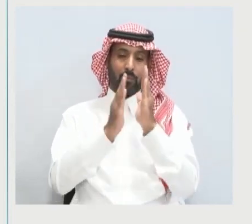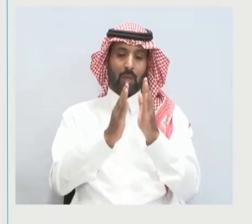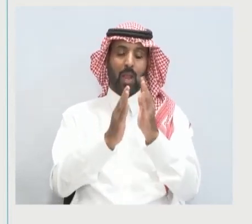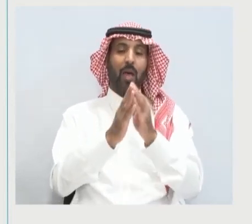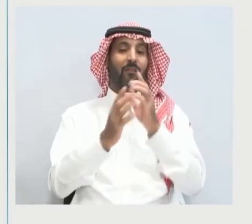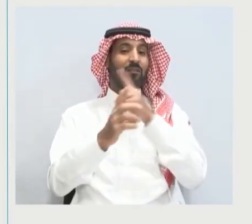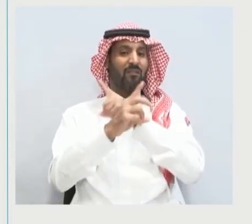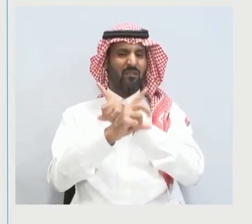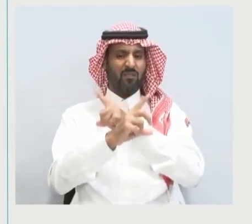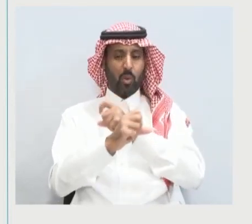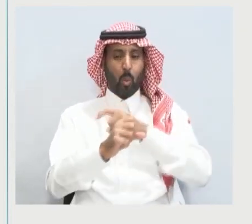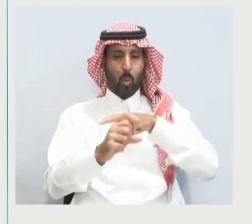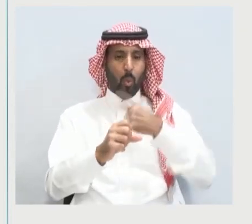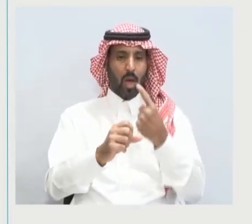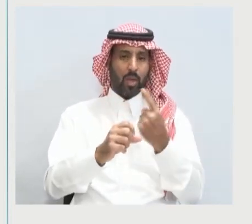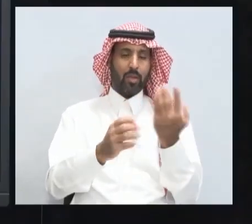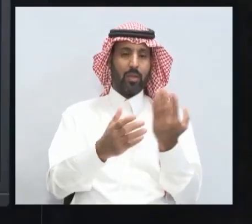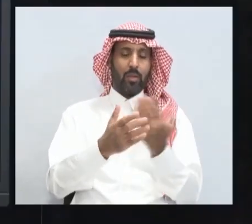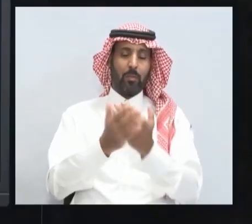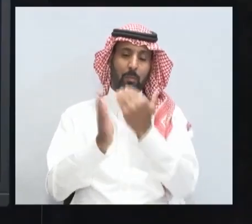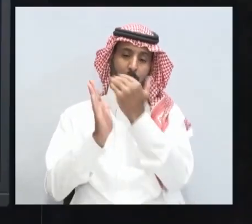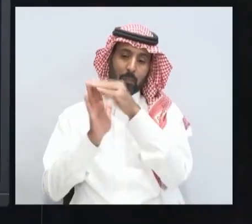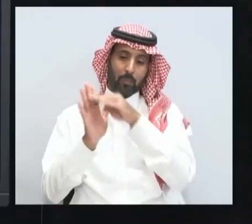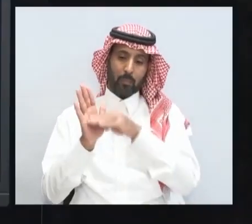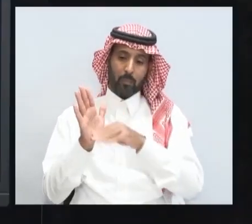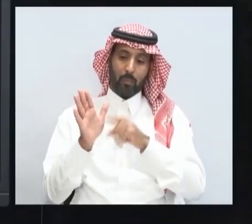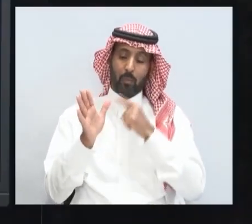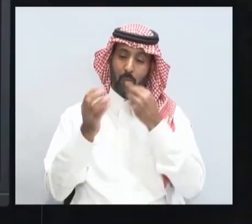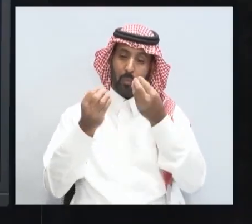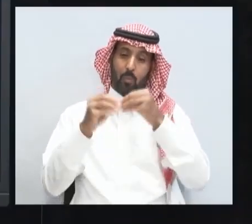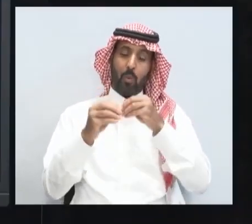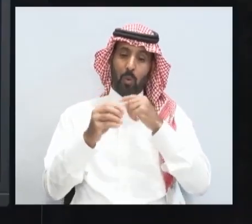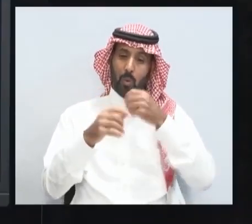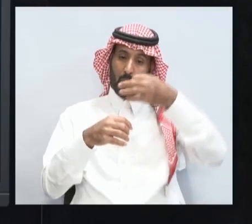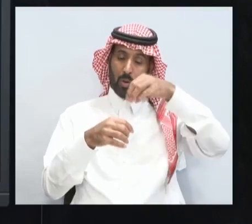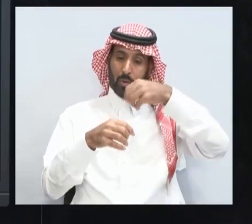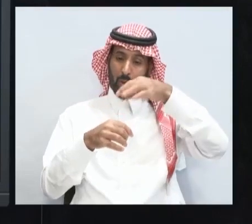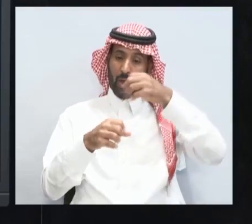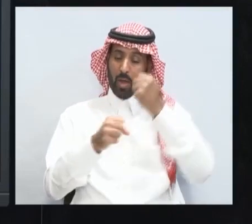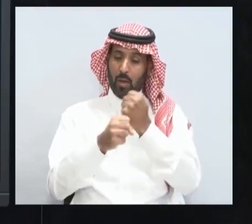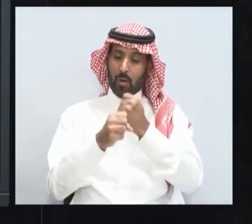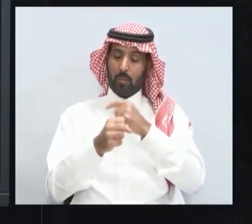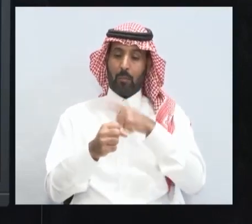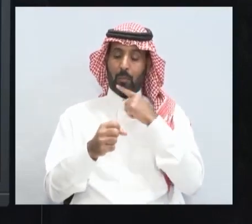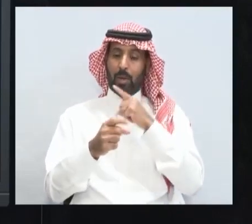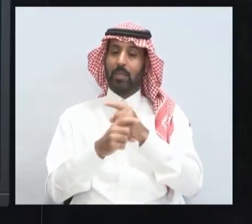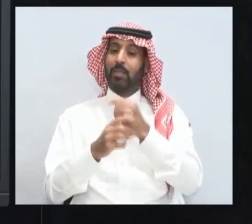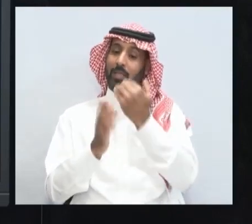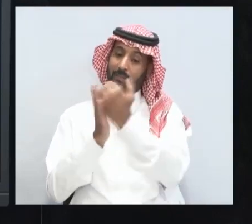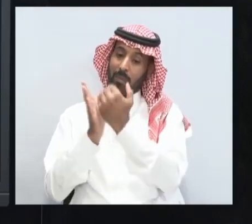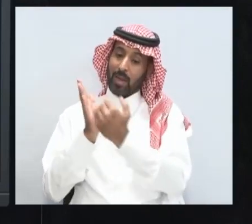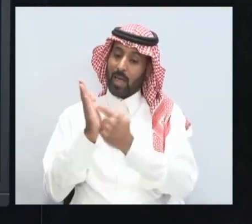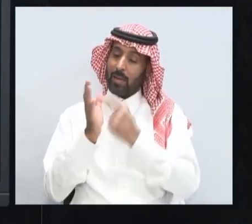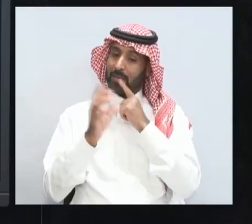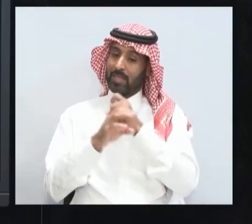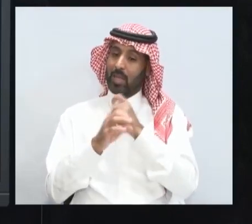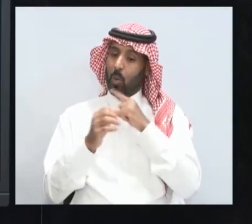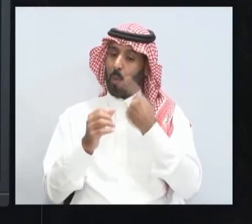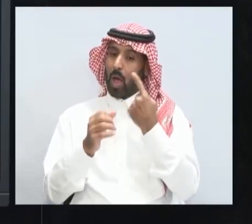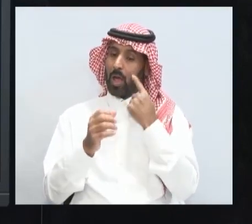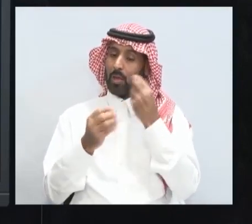واحد بعض الاحيان نحتاج النظيف اكثر من ورقه عمل في نفس المصنف